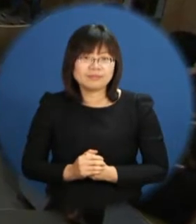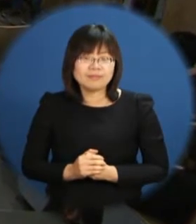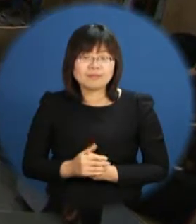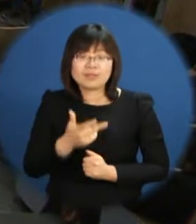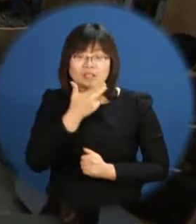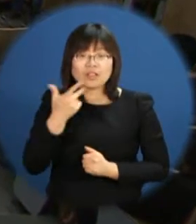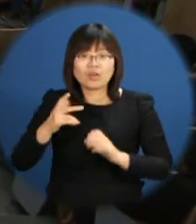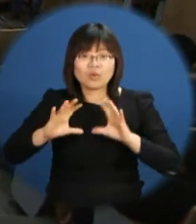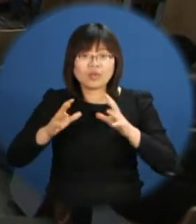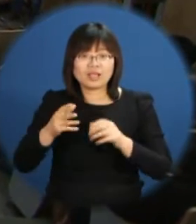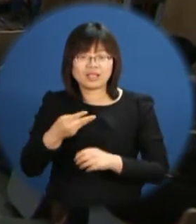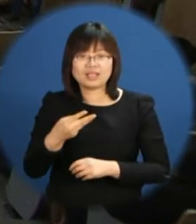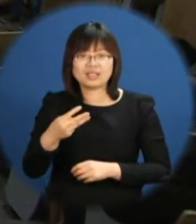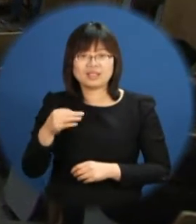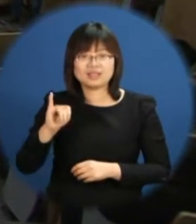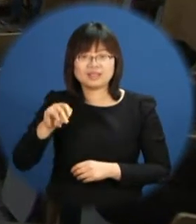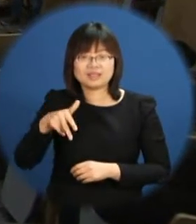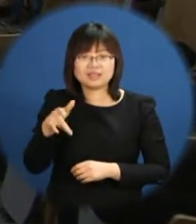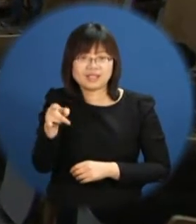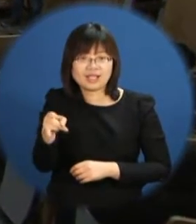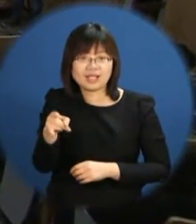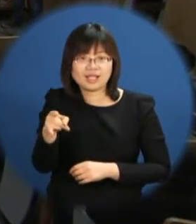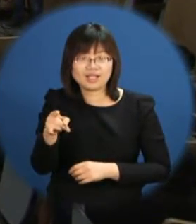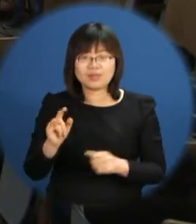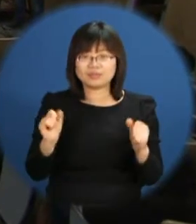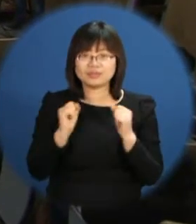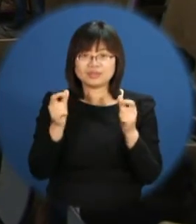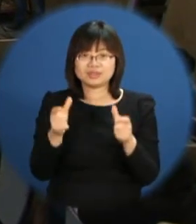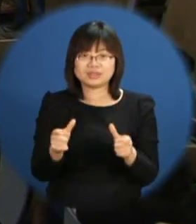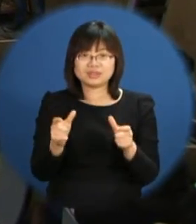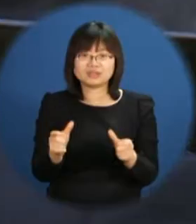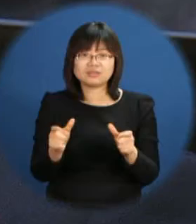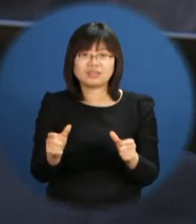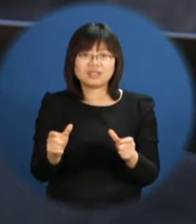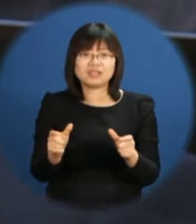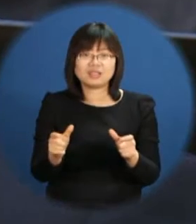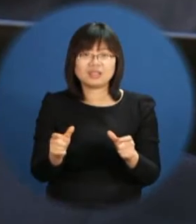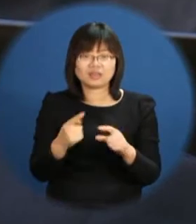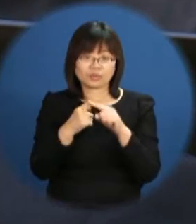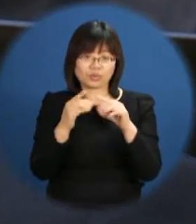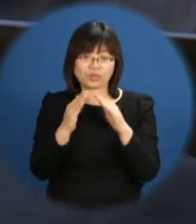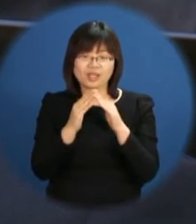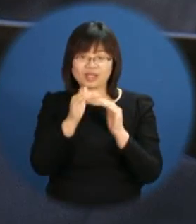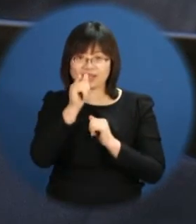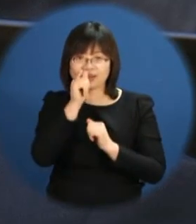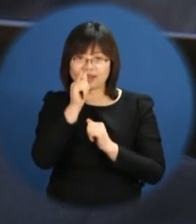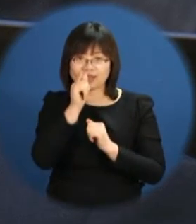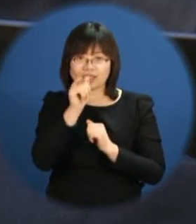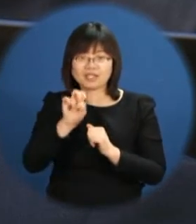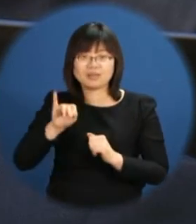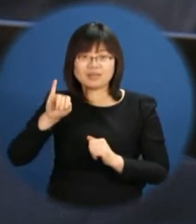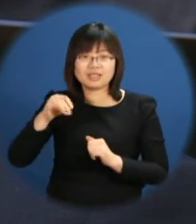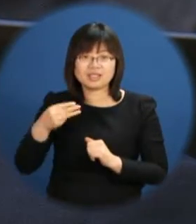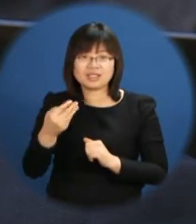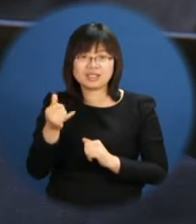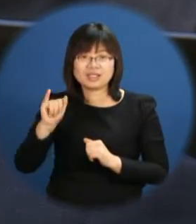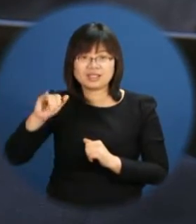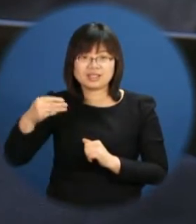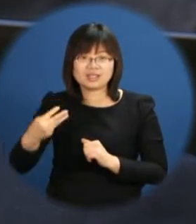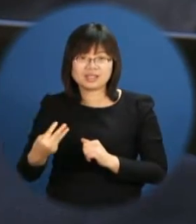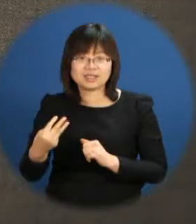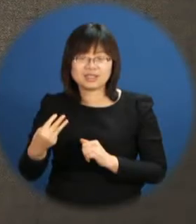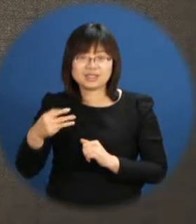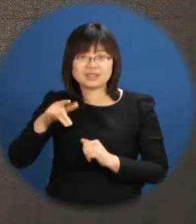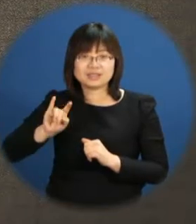영국의 미리 지라는 그 북부지방에 시해 가면 이 교회가 있습니다 밀 힐이 란 곳에 있는 밀릴